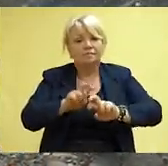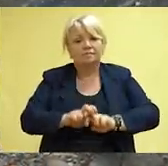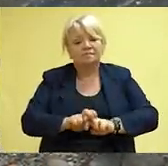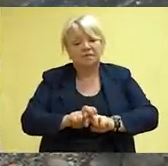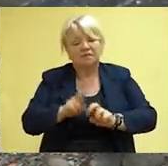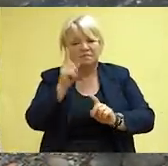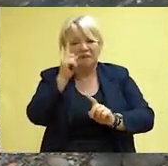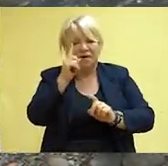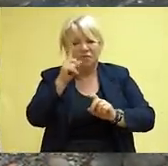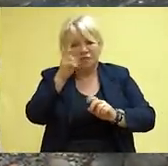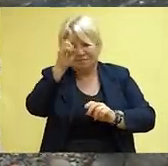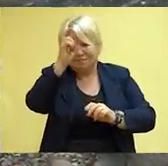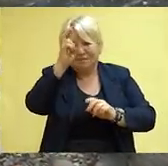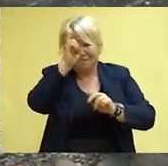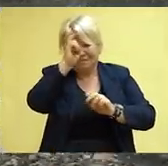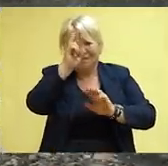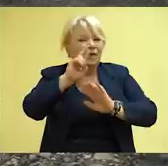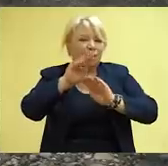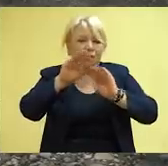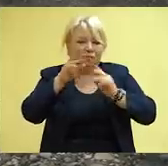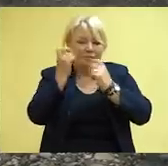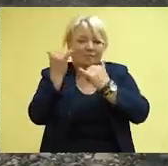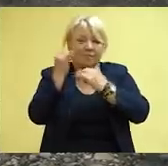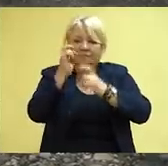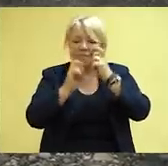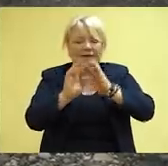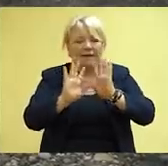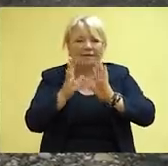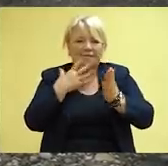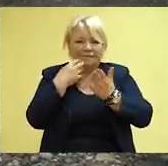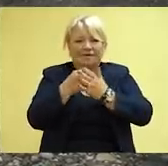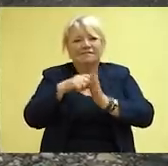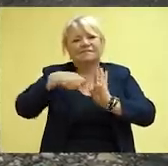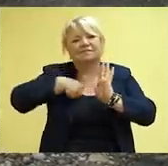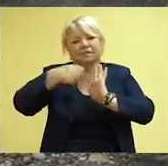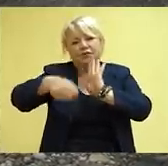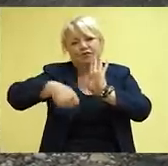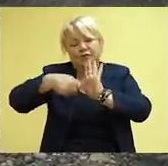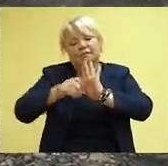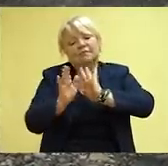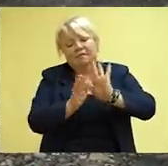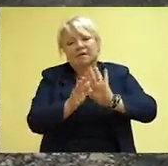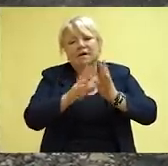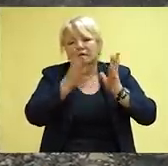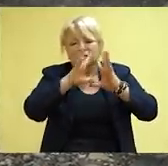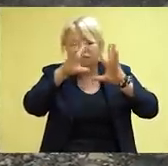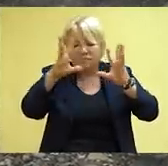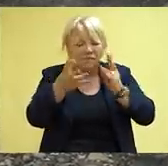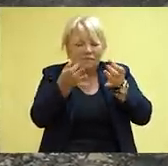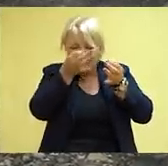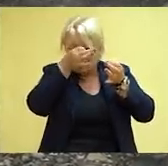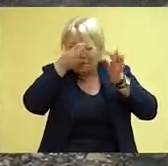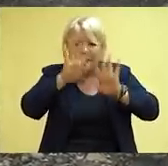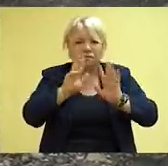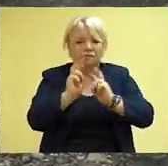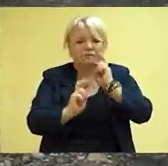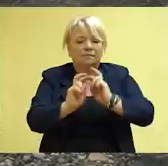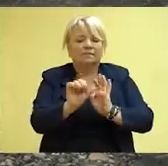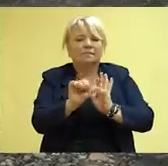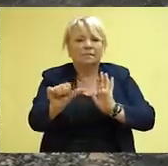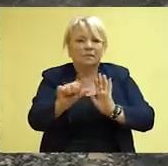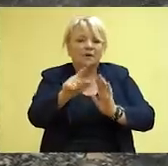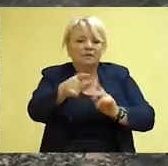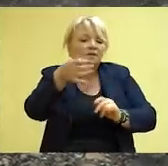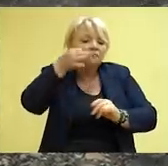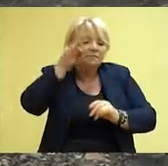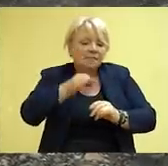გვაქვს არაქართული. სიდენიები შეკერილი არის, სიდენიების გვერდით აბიკები. ესე დანარჩენი ყველაფერი ქართულია რა. ანუ იტოპში